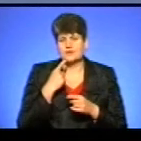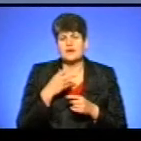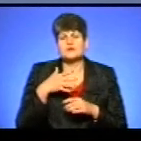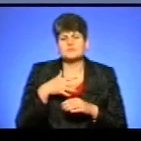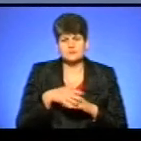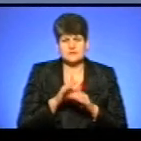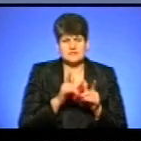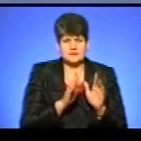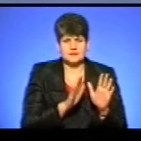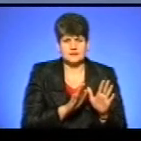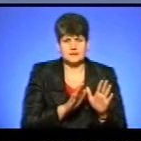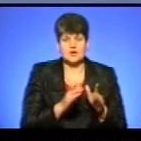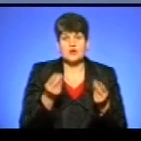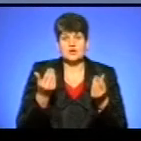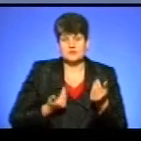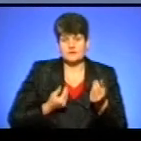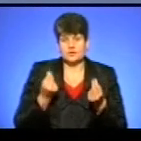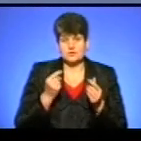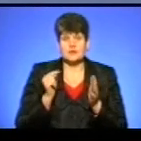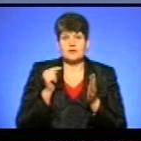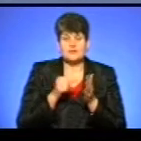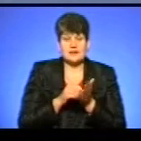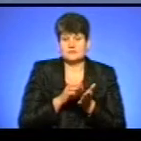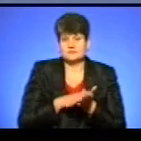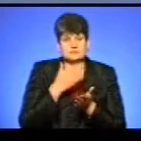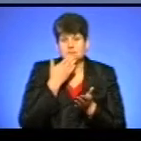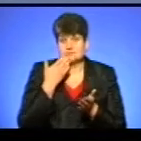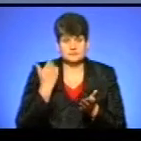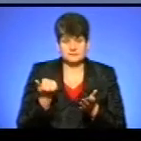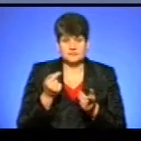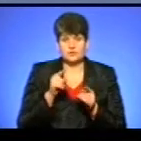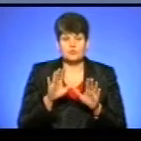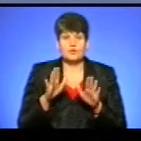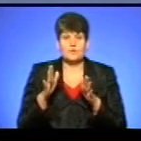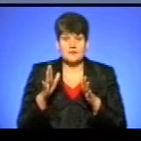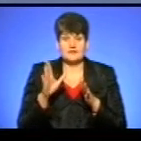згідний. Готівка, яка попадає перевізникам, не обліковується. І до моменту введення